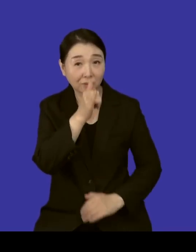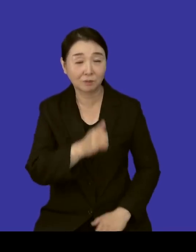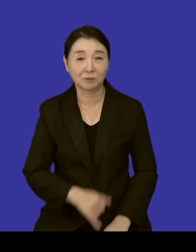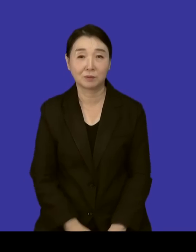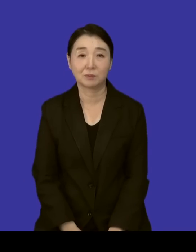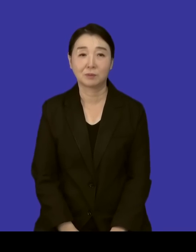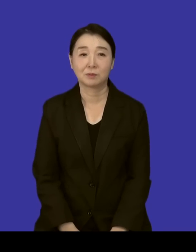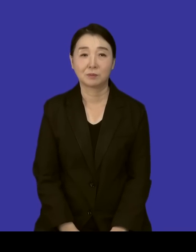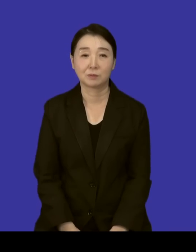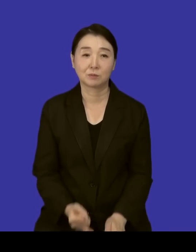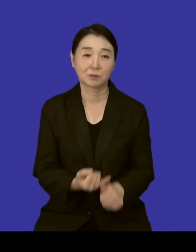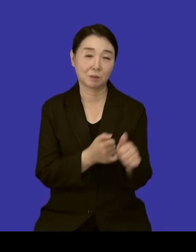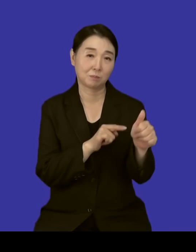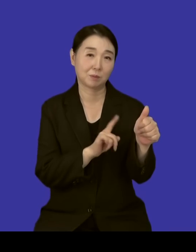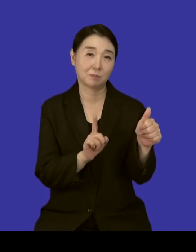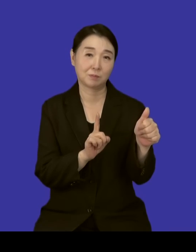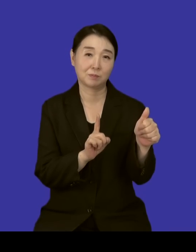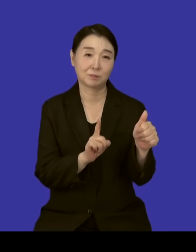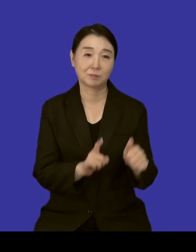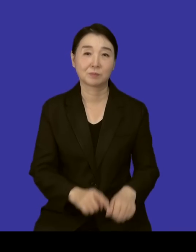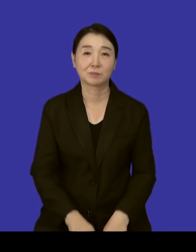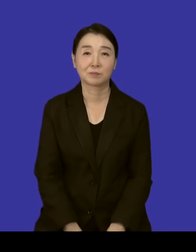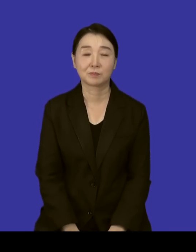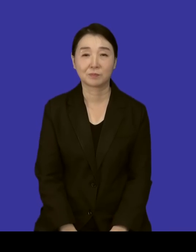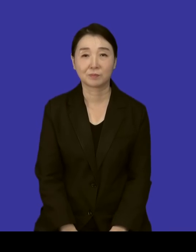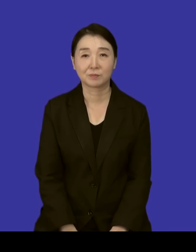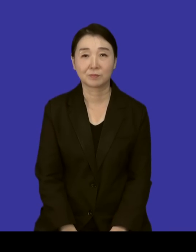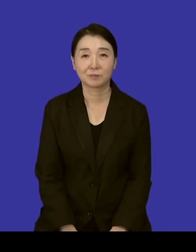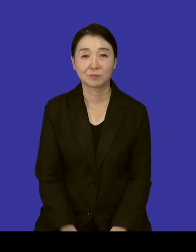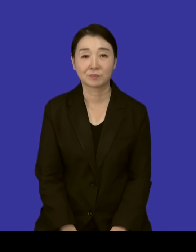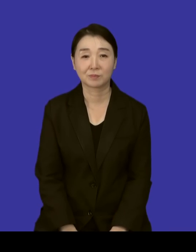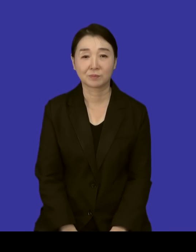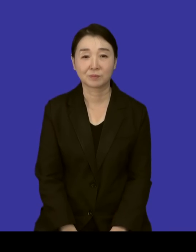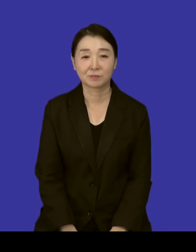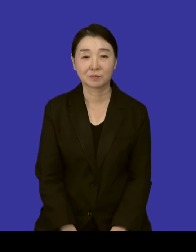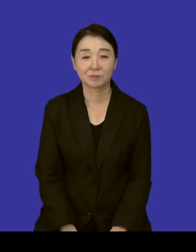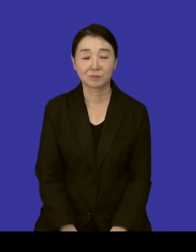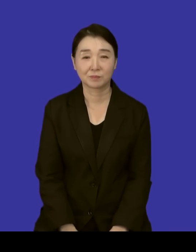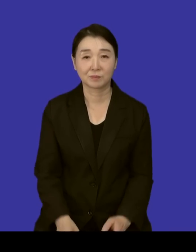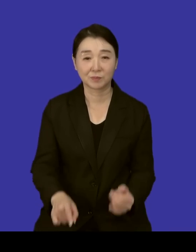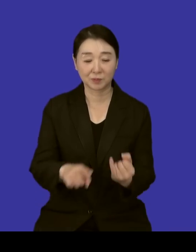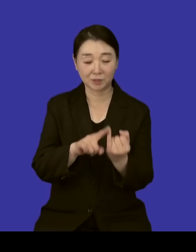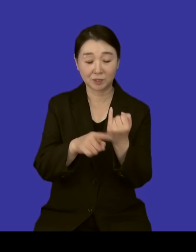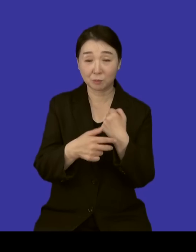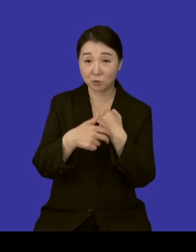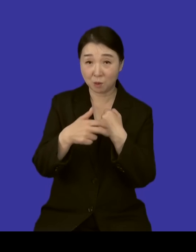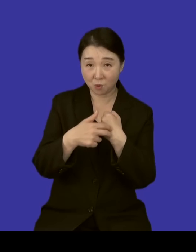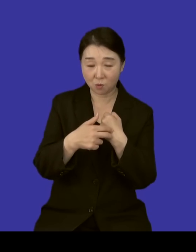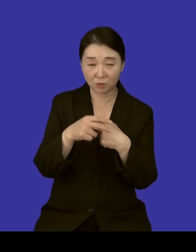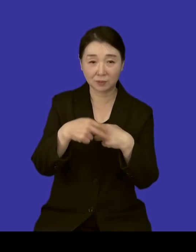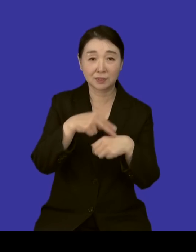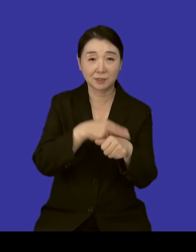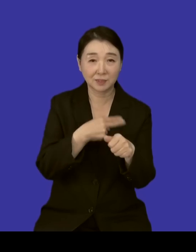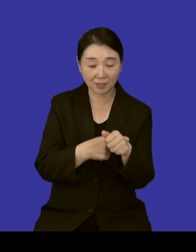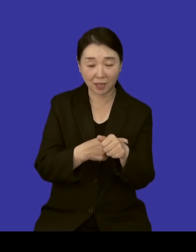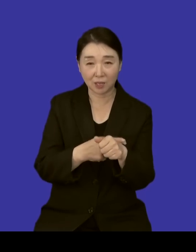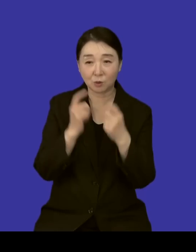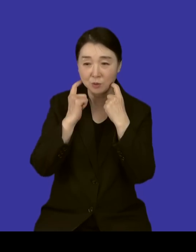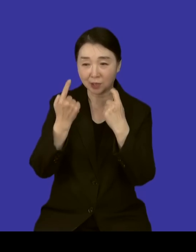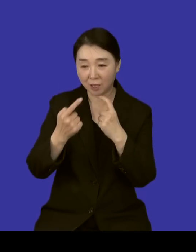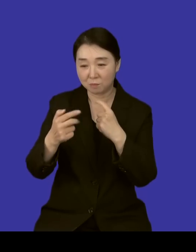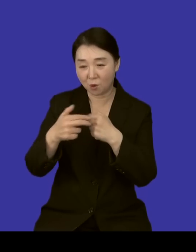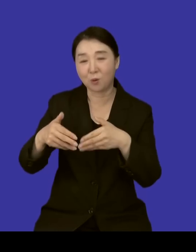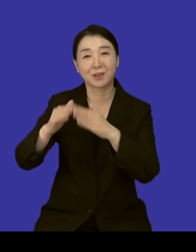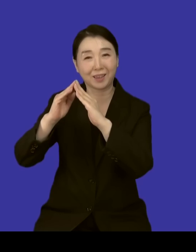그러니까 이제 우리 남편은 이제 남편이 산부인과 의사예요. 네네. 예, 그래서 개업을 했거든요.